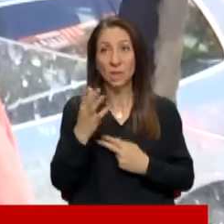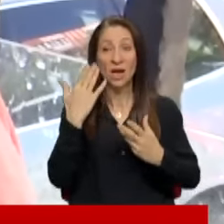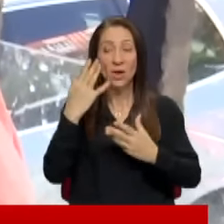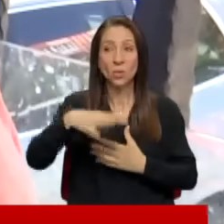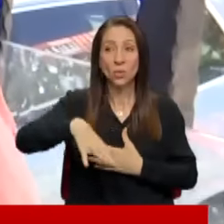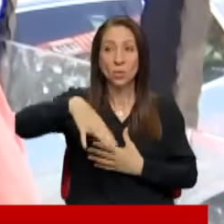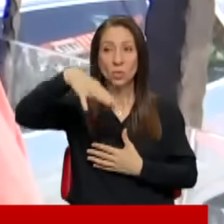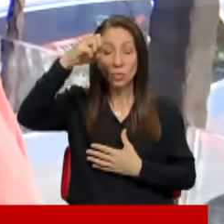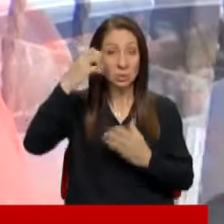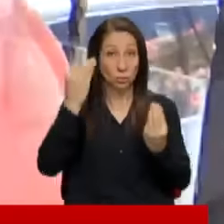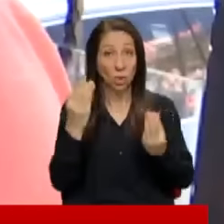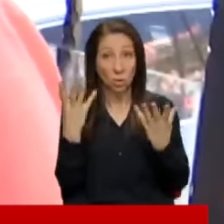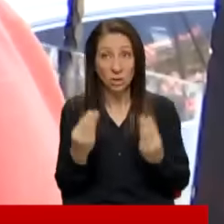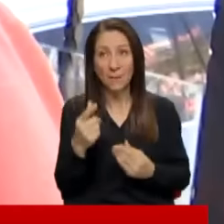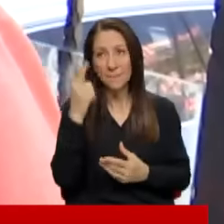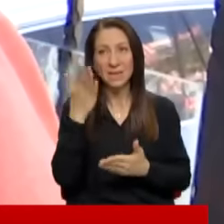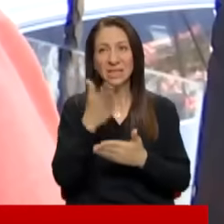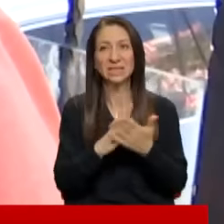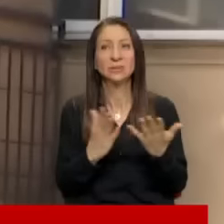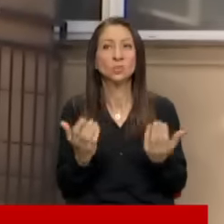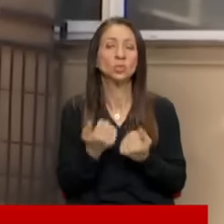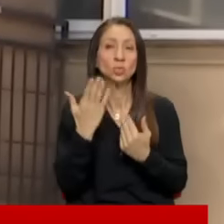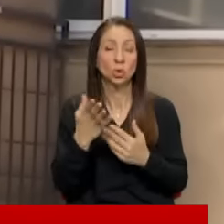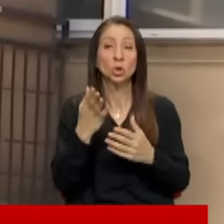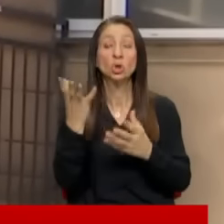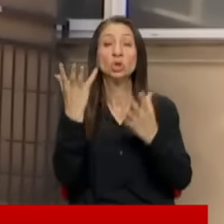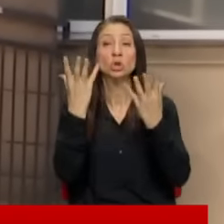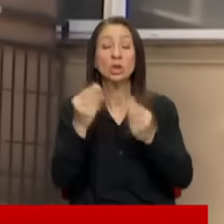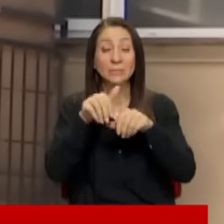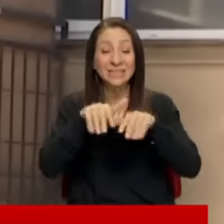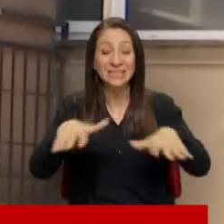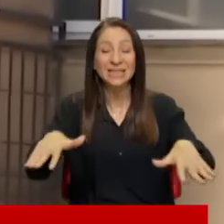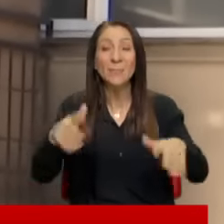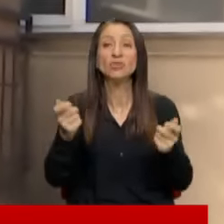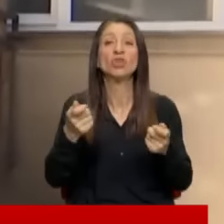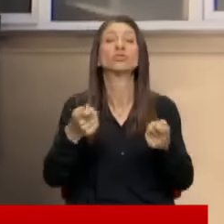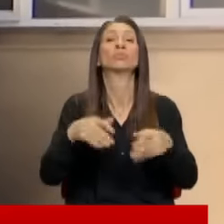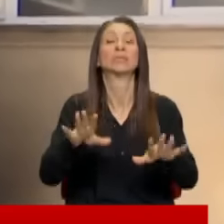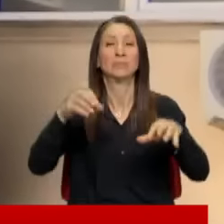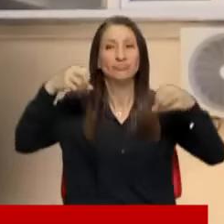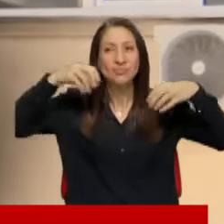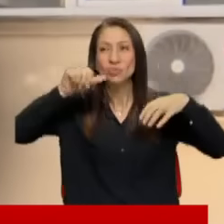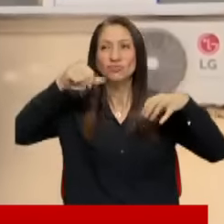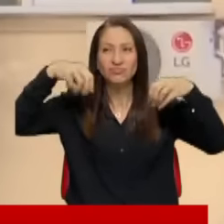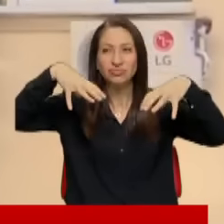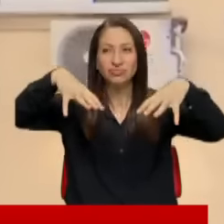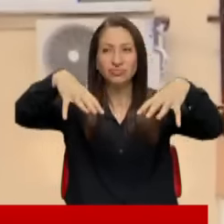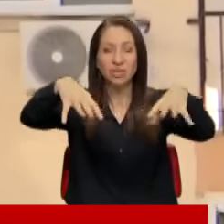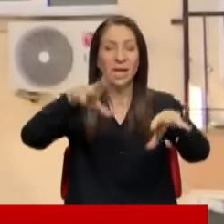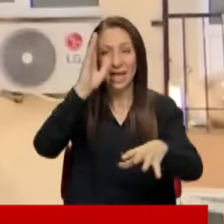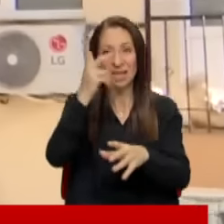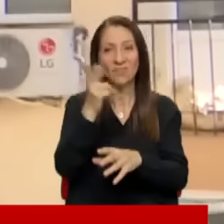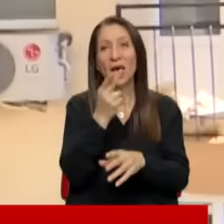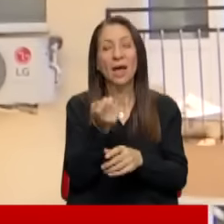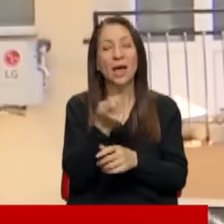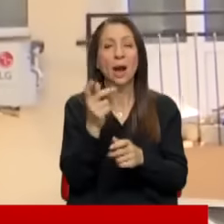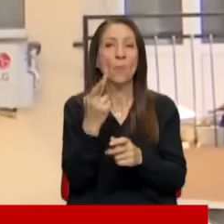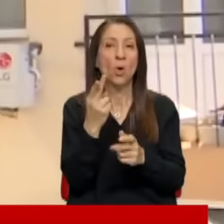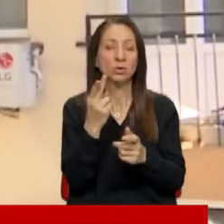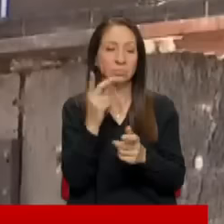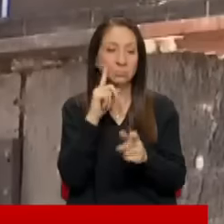havalandırma sistemi düzgün yapılsaydı belki yarısı kurtulurdu. Söndürme sisteminin çalışmadığı da itfaiye raporundaki tespitler arasında.